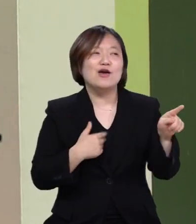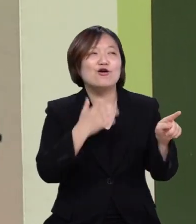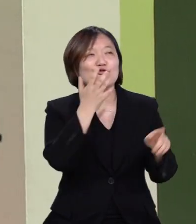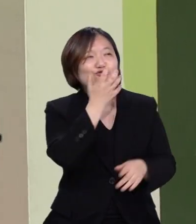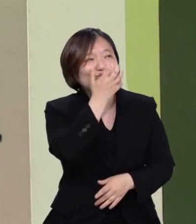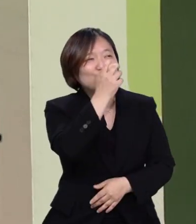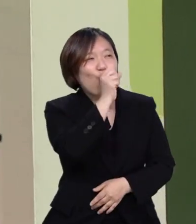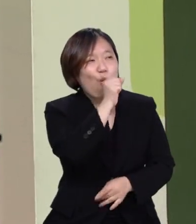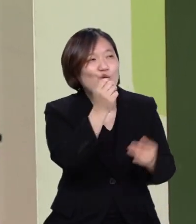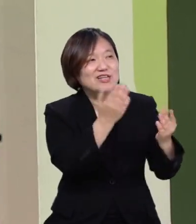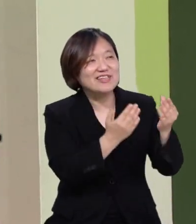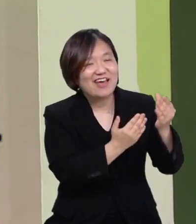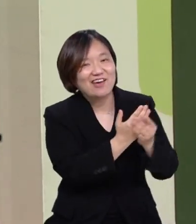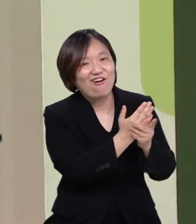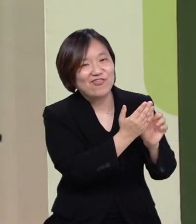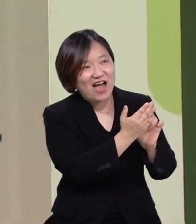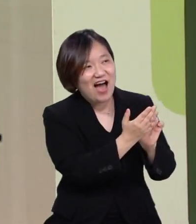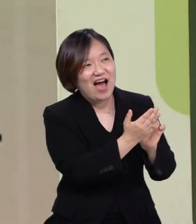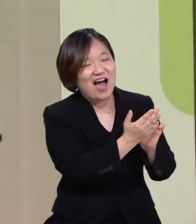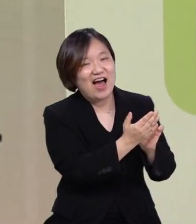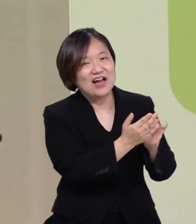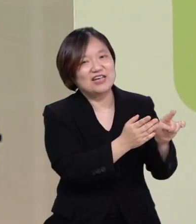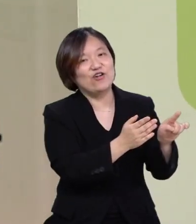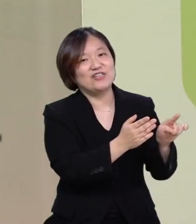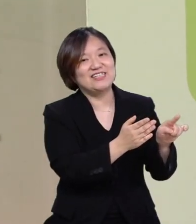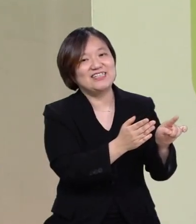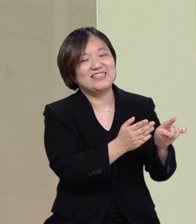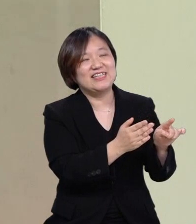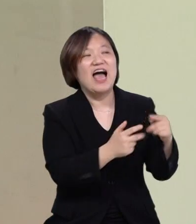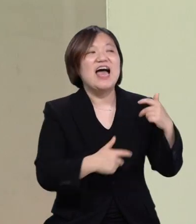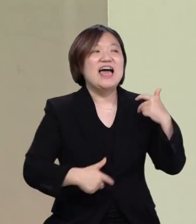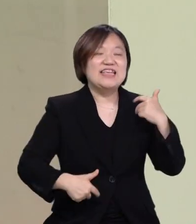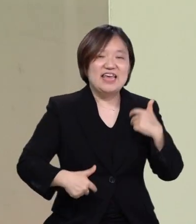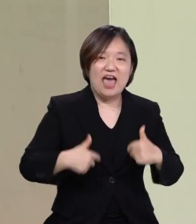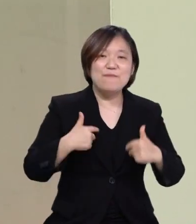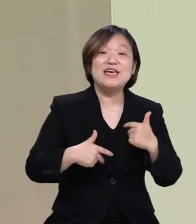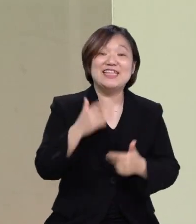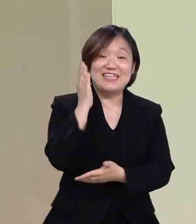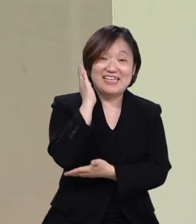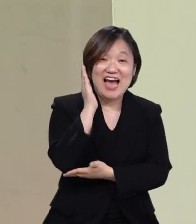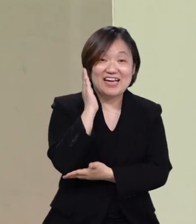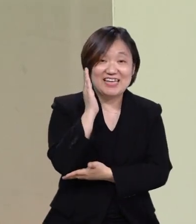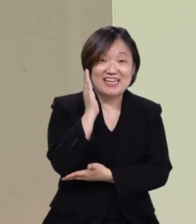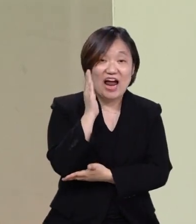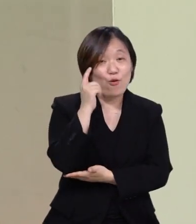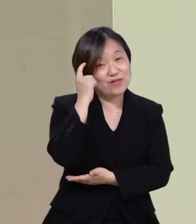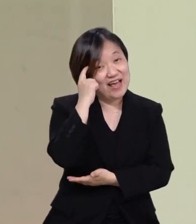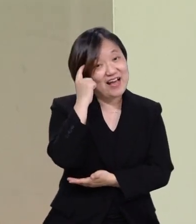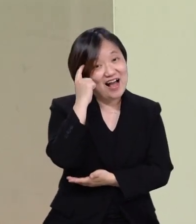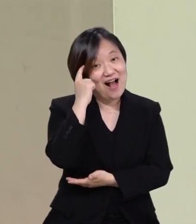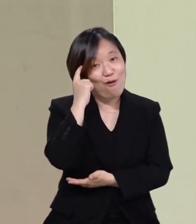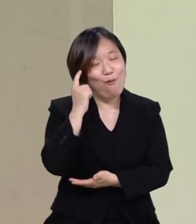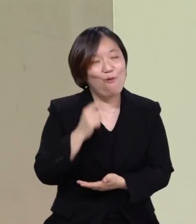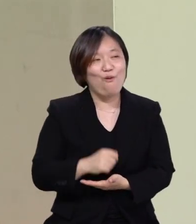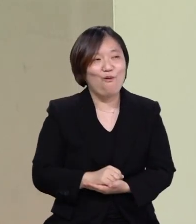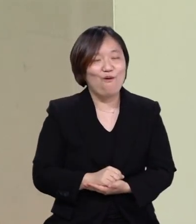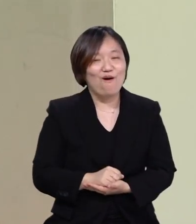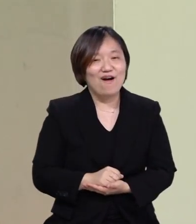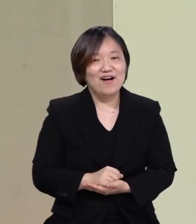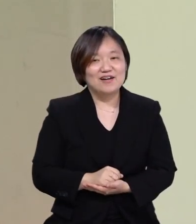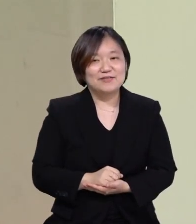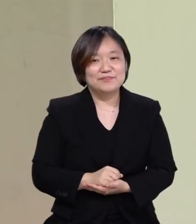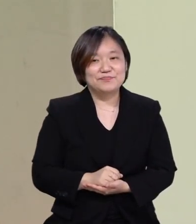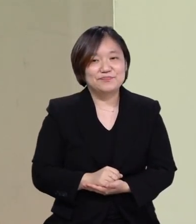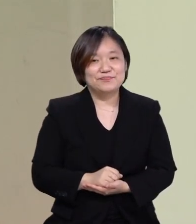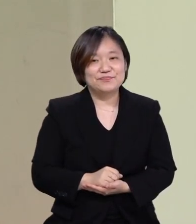이런 좋은 일이 생겼더라 이거는 그냥 전설의 고향 이야기 속으로처럼 그냥 재미로 들으시고